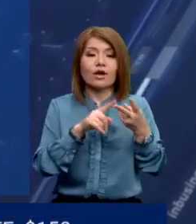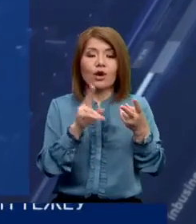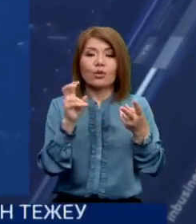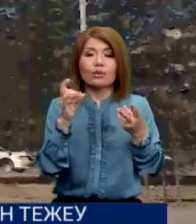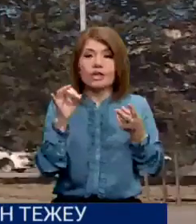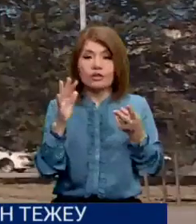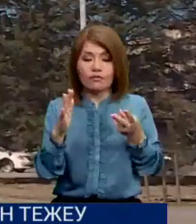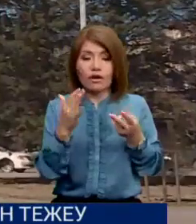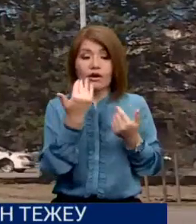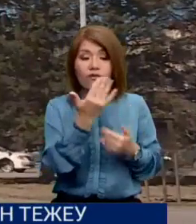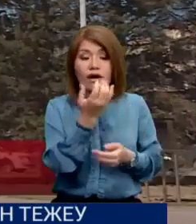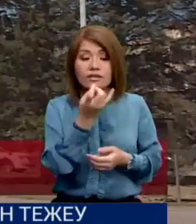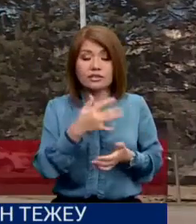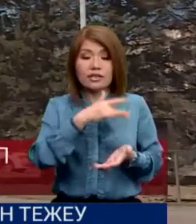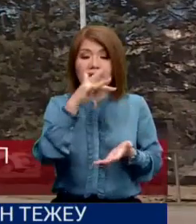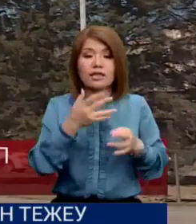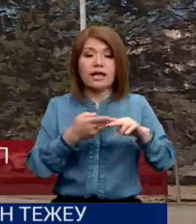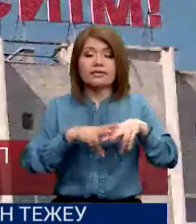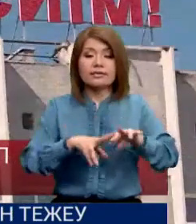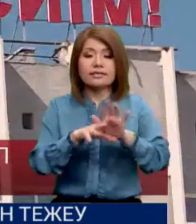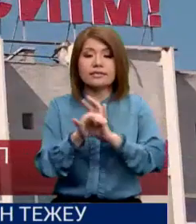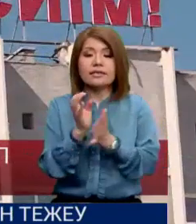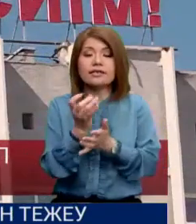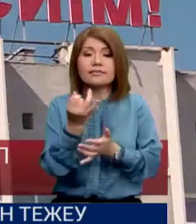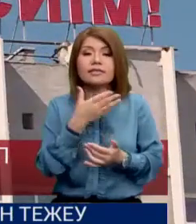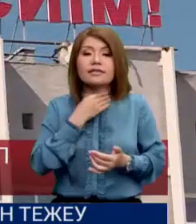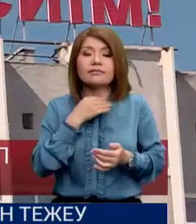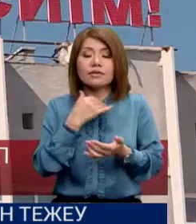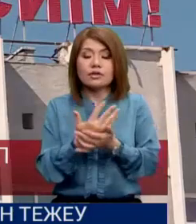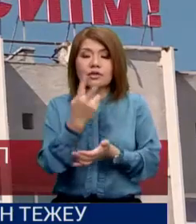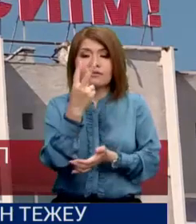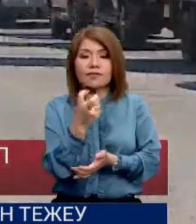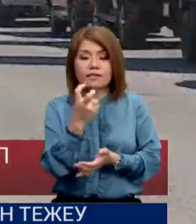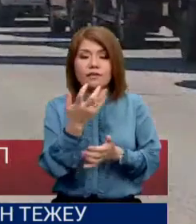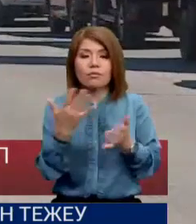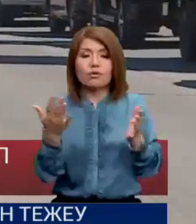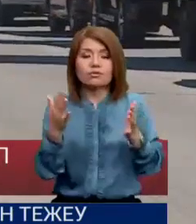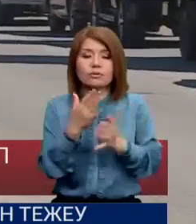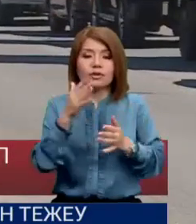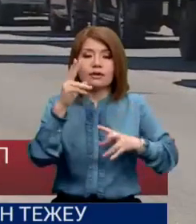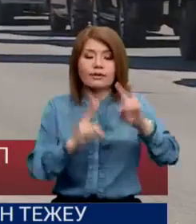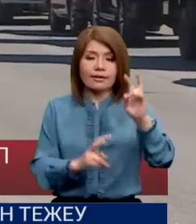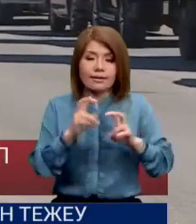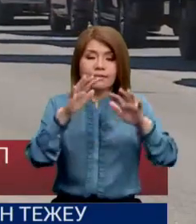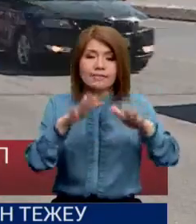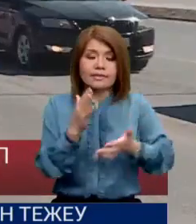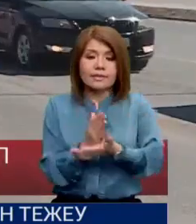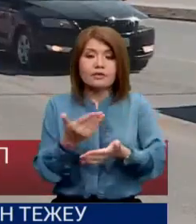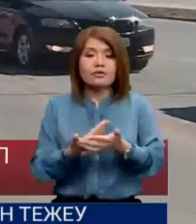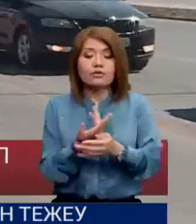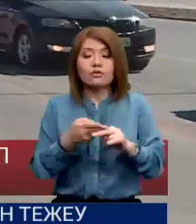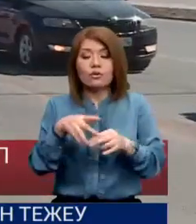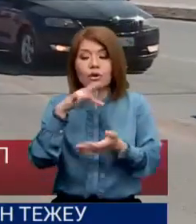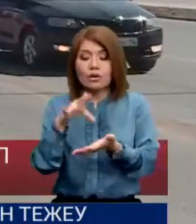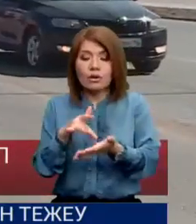Курчатов қаласы. Алаштың астанасы саналған Семей шаһарында қазір 200-ден астам ірілі ұсақты өндіріс ошағы бар. Соған қарамастан